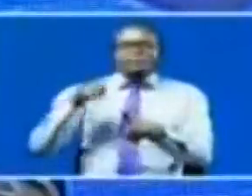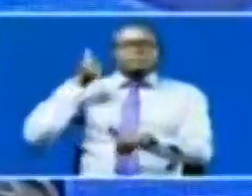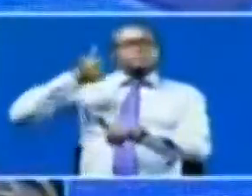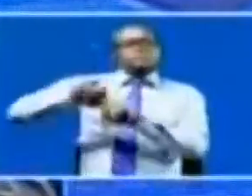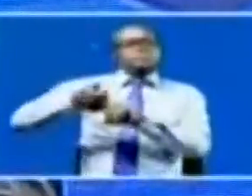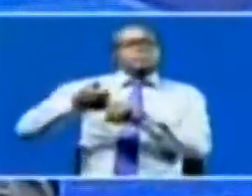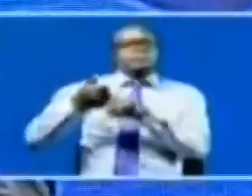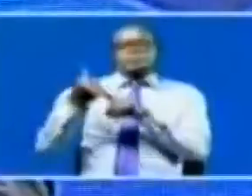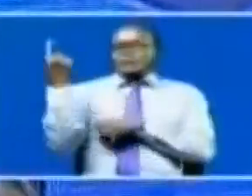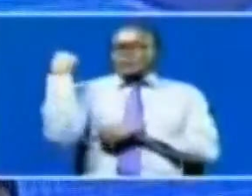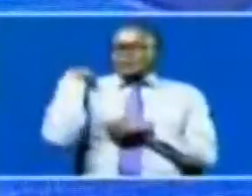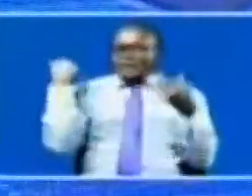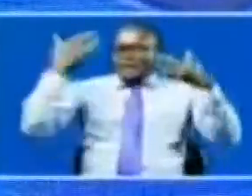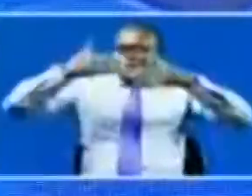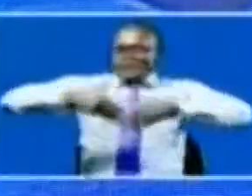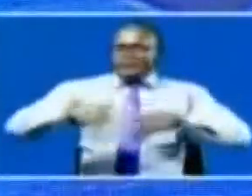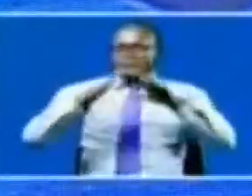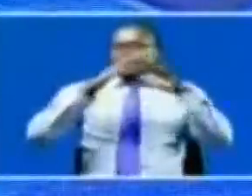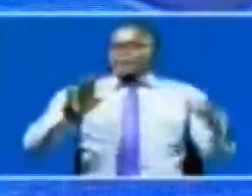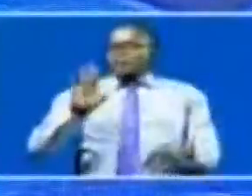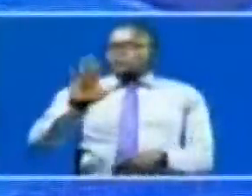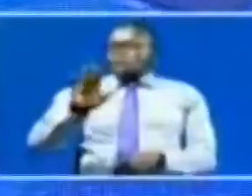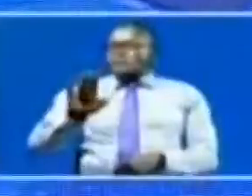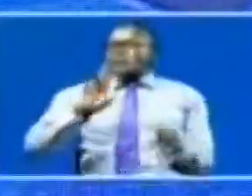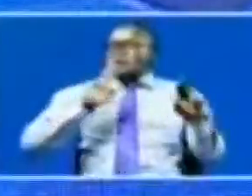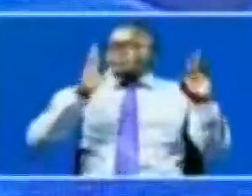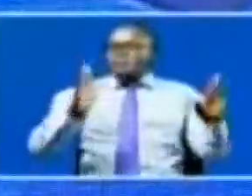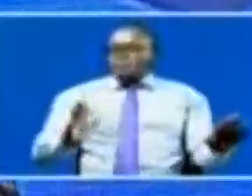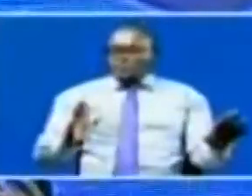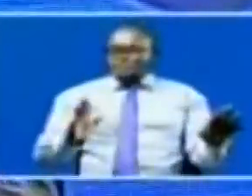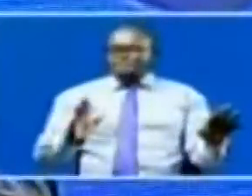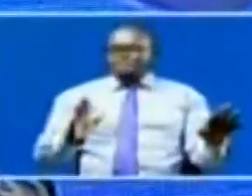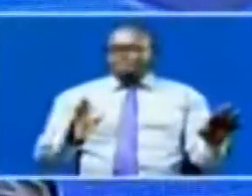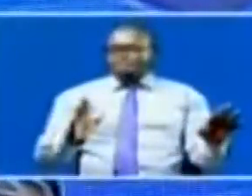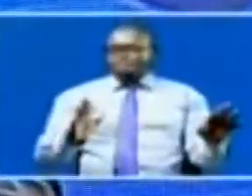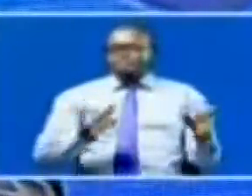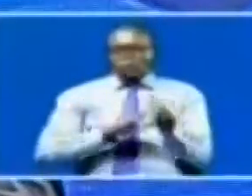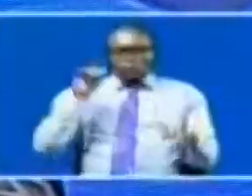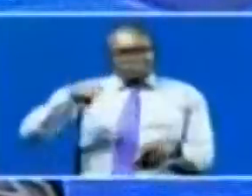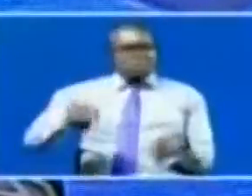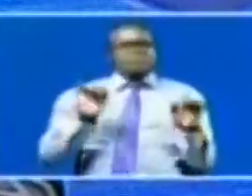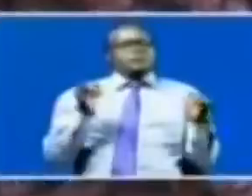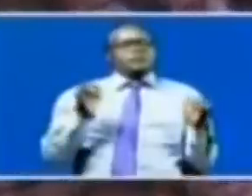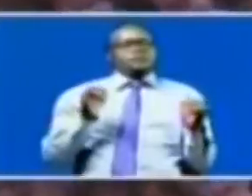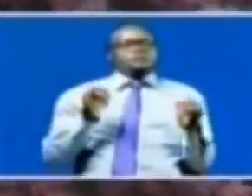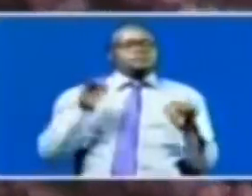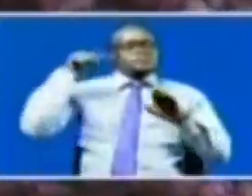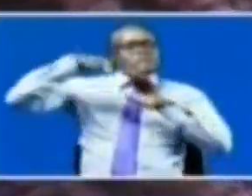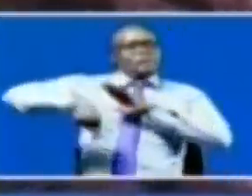walimvamia usiku wa jana alipokuwa nyumbani kwao. Mwanahabari wetu Sisile wa Kesho Madhuva na taarifa hiyo kwa kina.